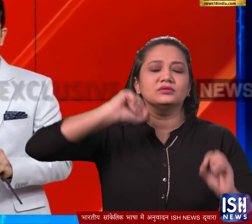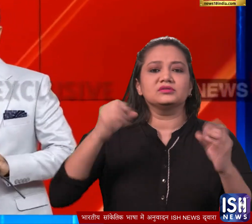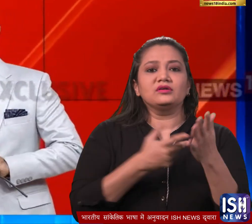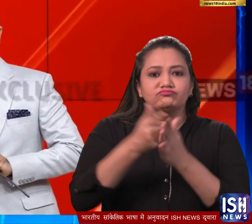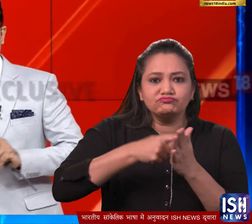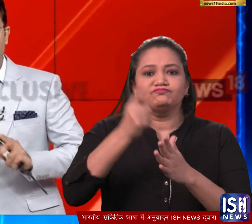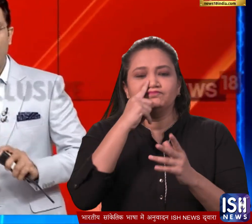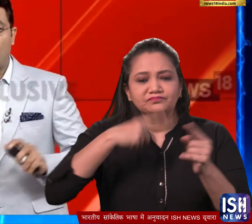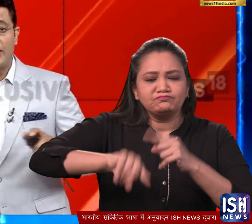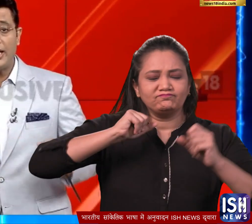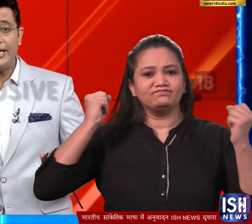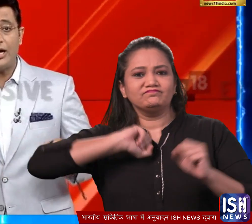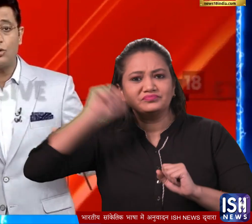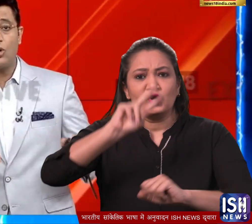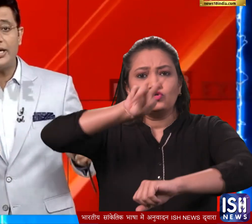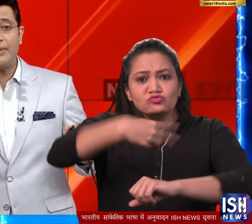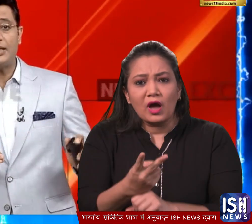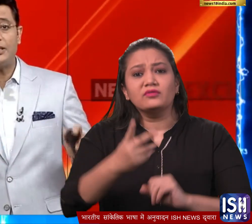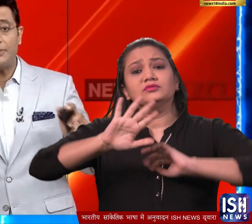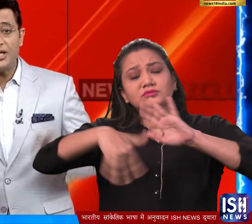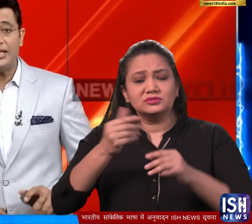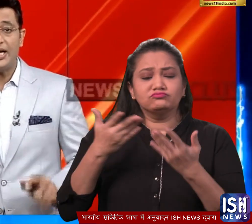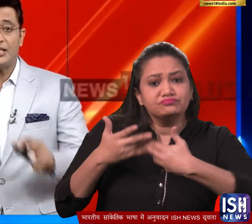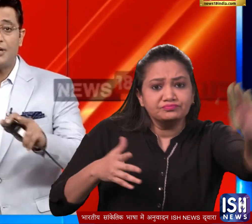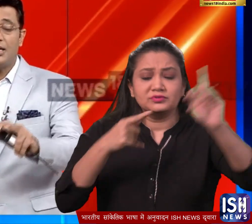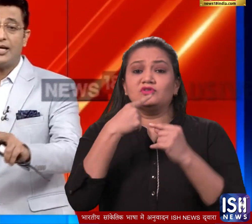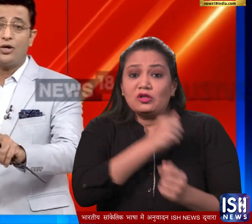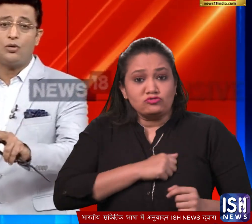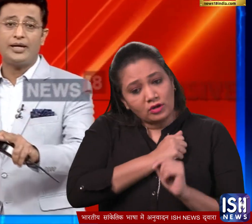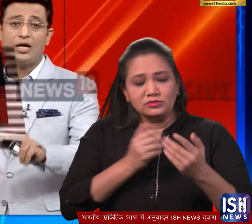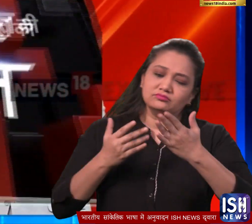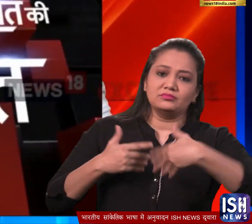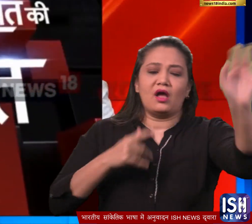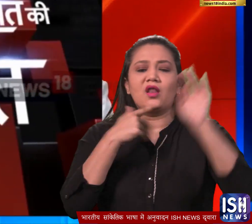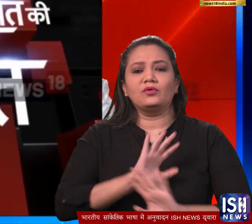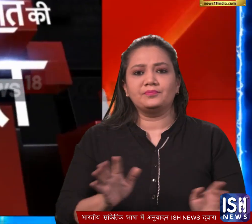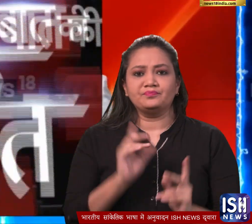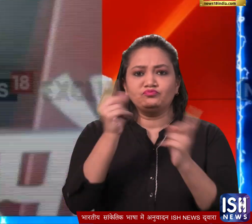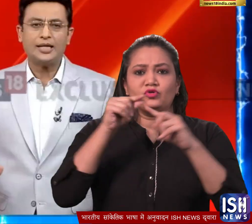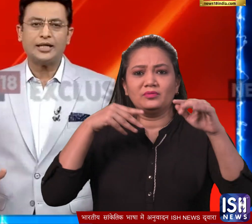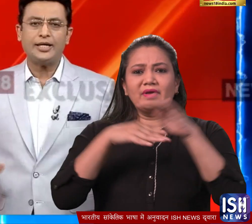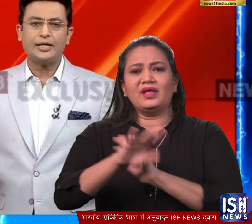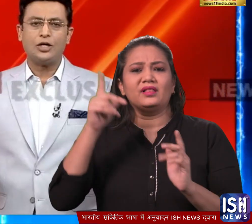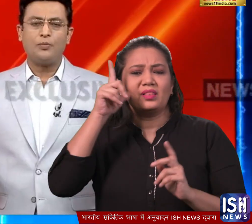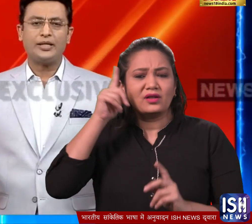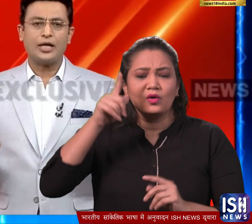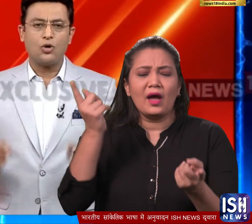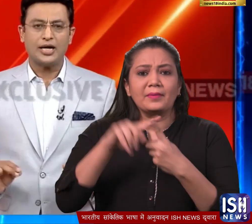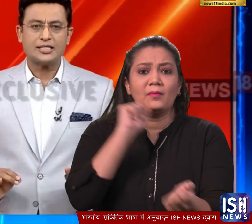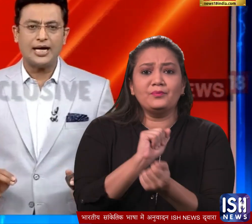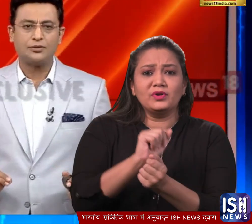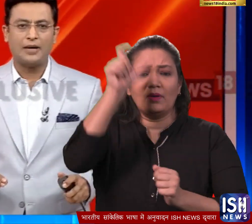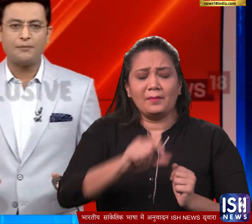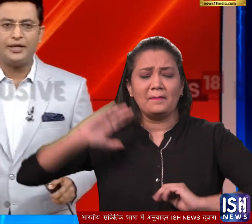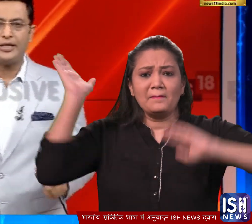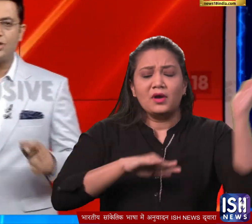सुलग उठा, जिन्हें किसानों और महिलाओं ने घेर लिया और 2 घंटे बाद भी तभी जाने दिया जब कंगना ने उन महिलाओं से माफी मांगी। यूपी की राजधानी लखनऊ में दरोगा